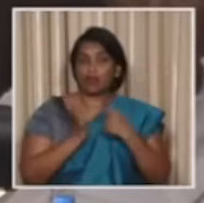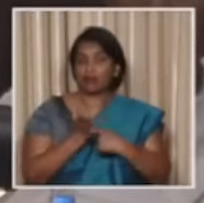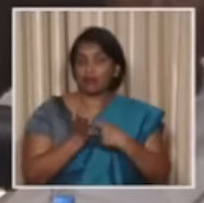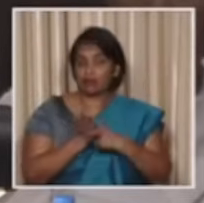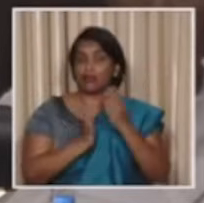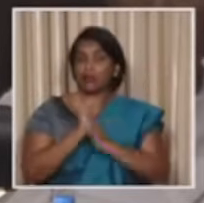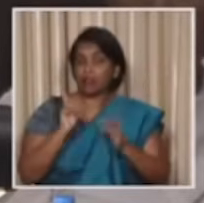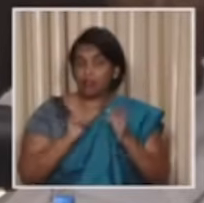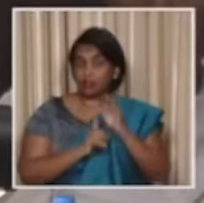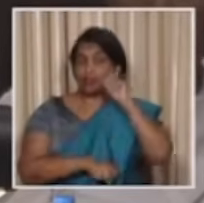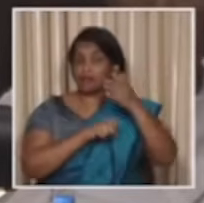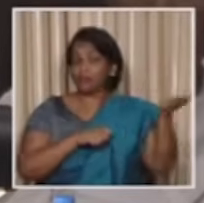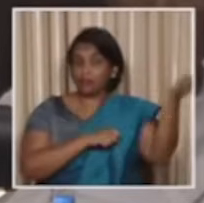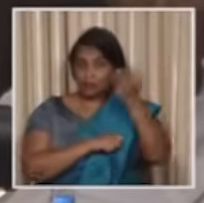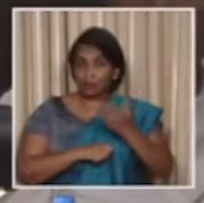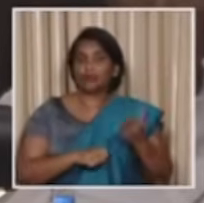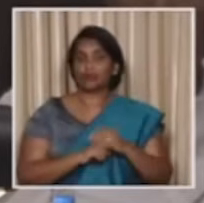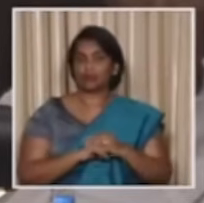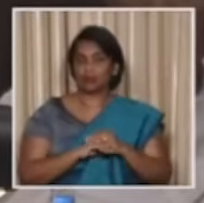राधाकृष्णन मेहतुमागे